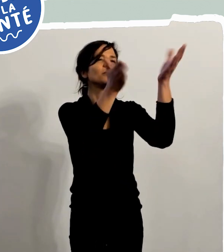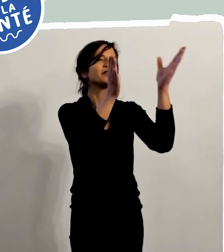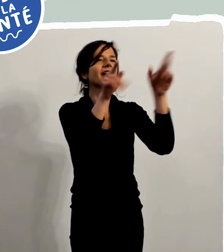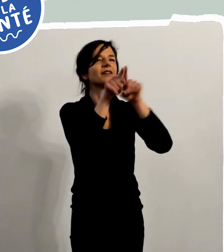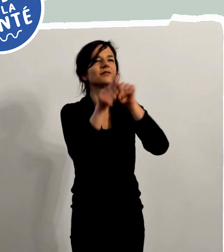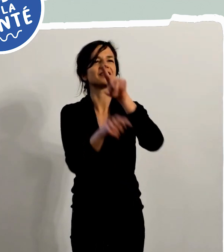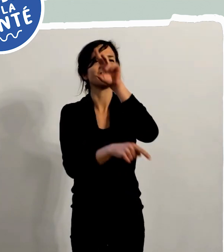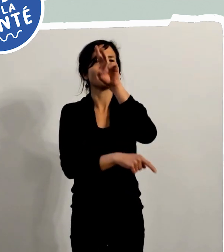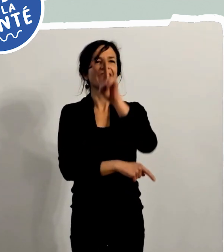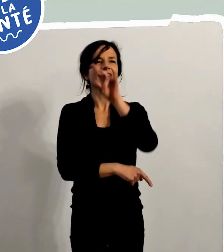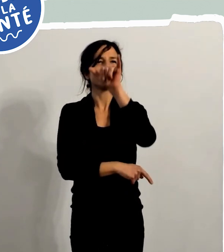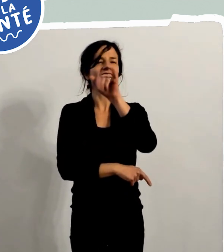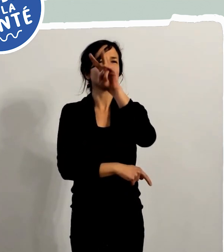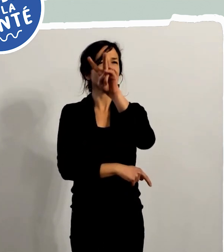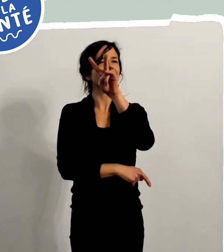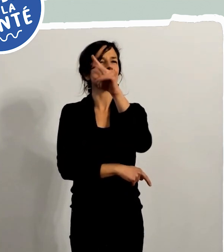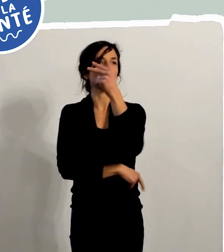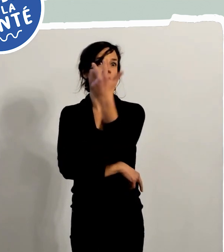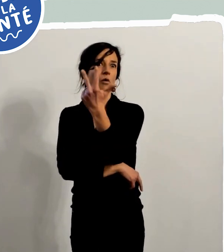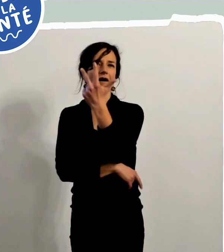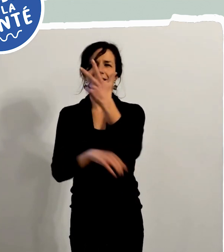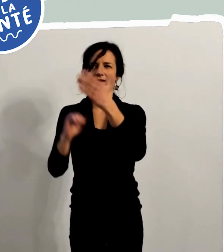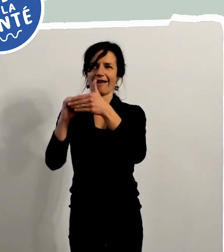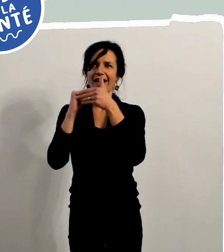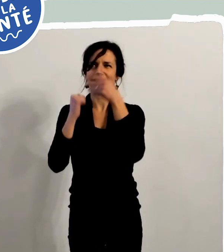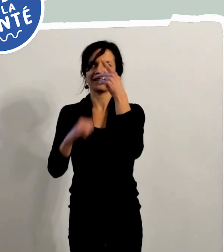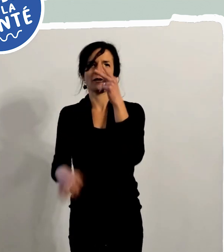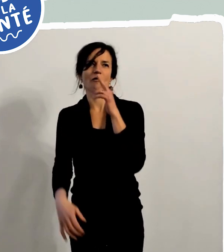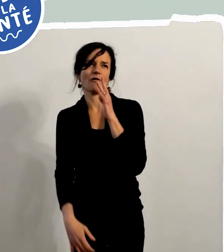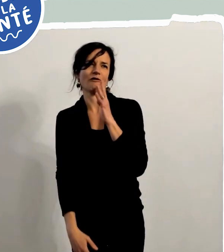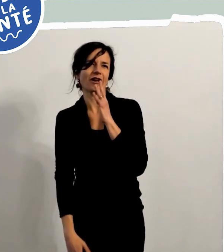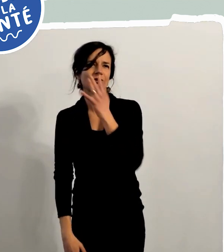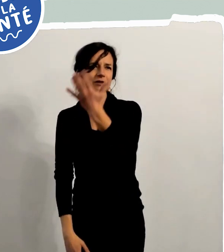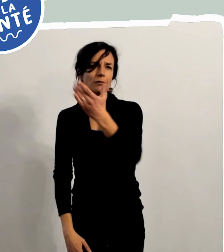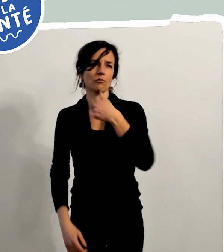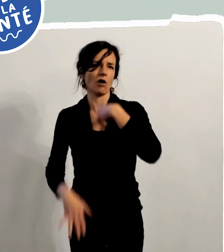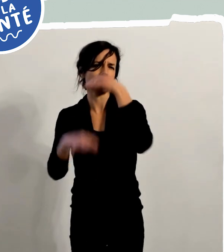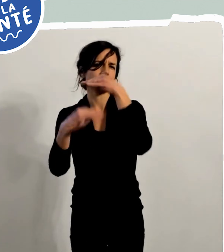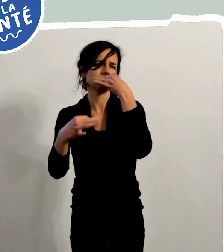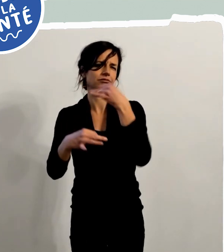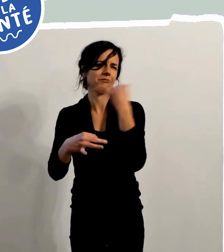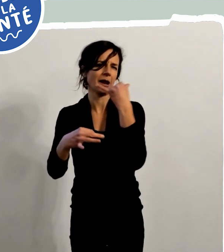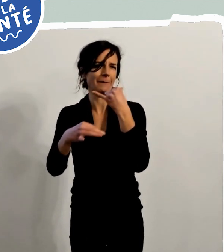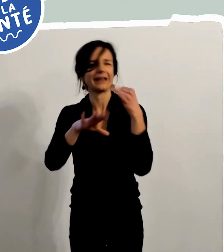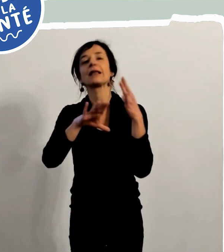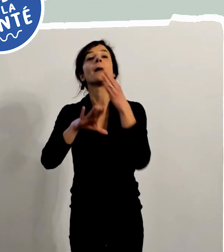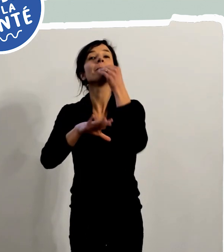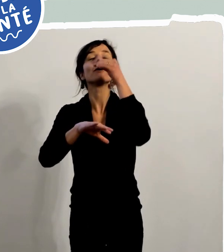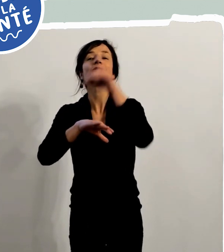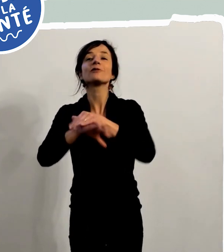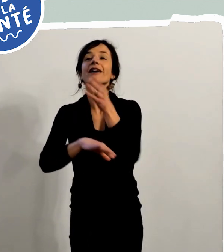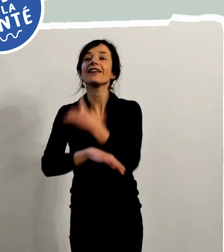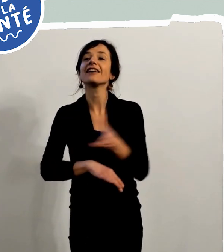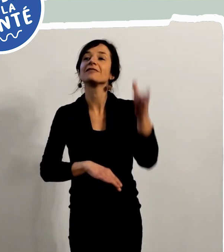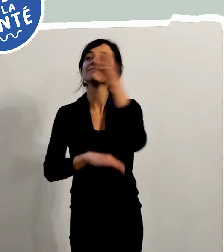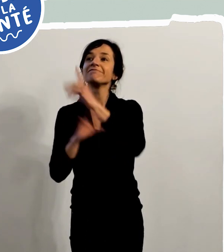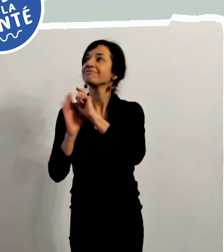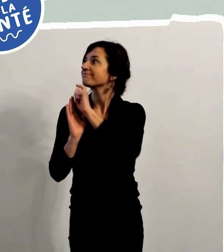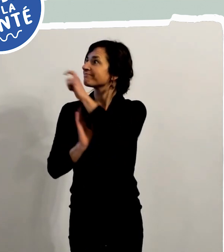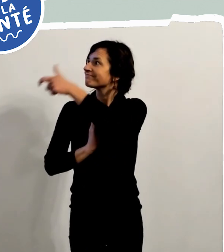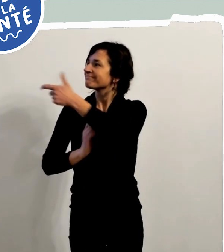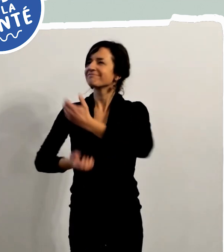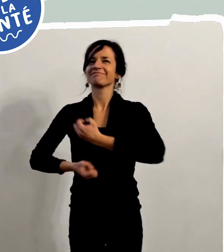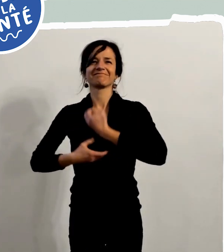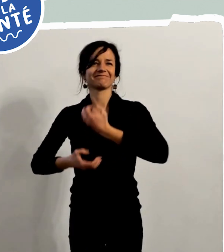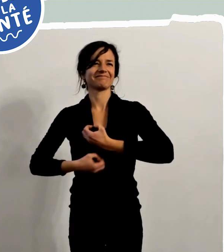3 qui nous aident également pour cette conférence. Mais j'arrête là mon propos. Je vous souhaite une très bonne soirée et je passe la main donc